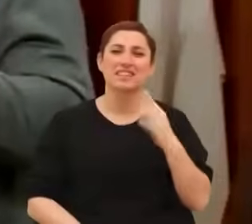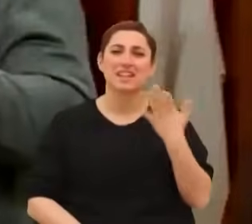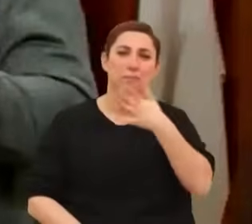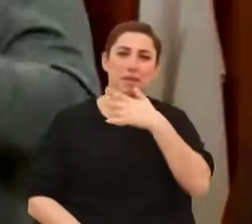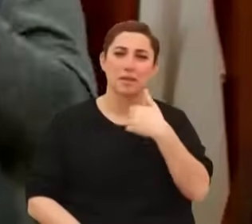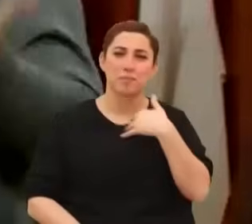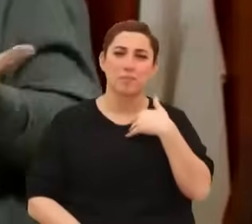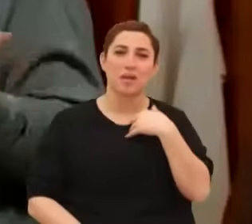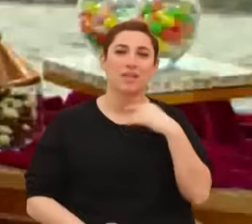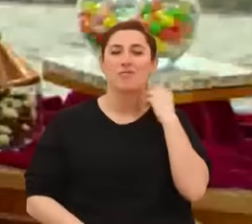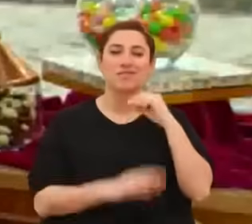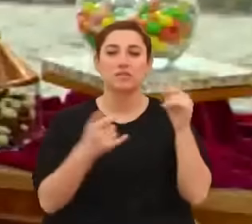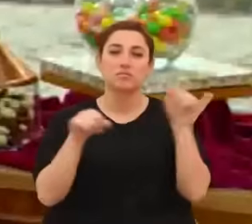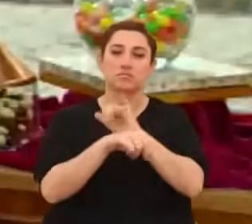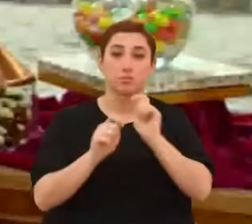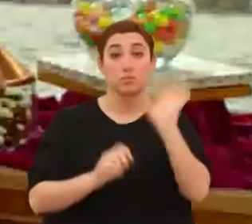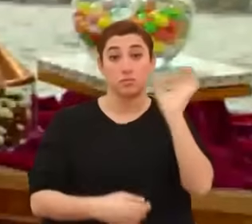bileyim ha, ışık kaparız değil mi?